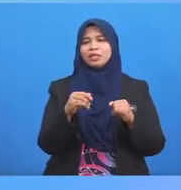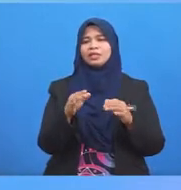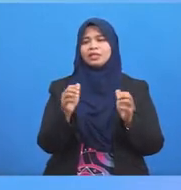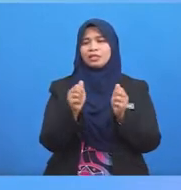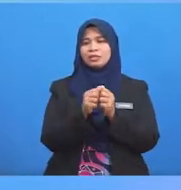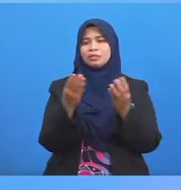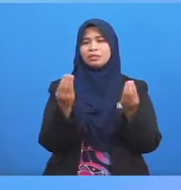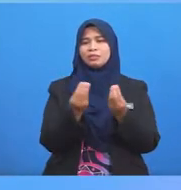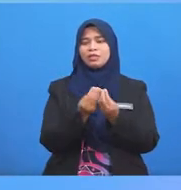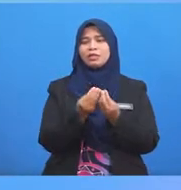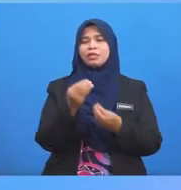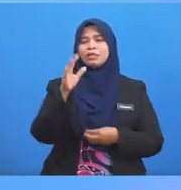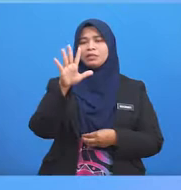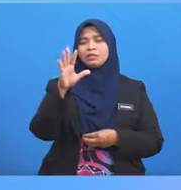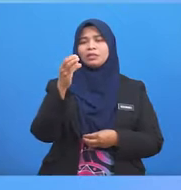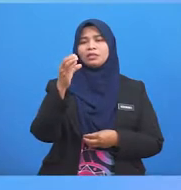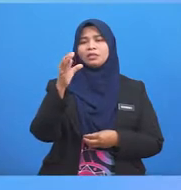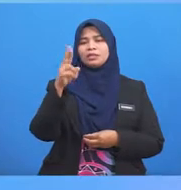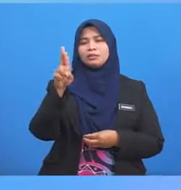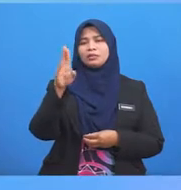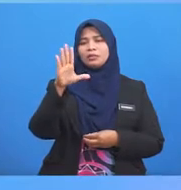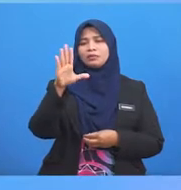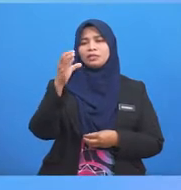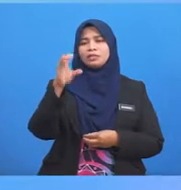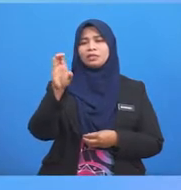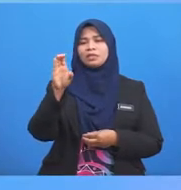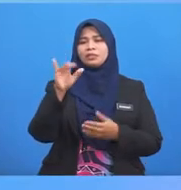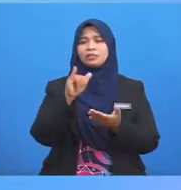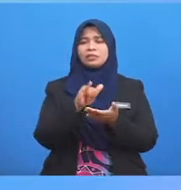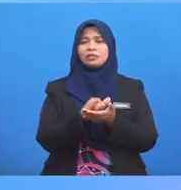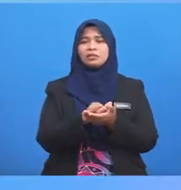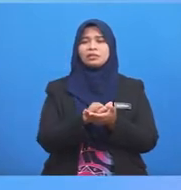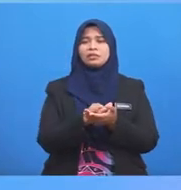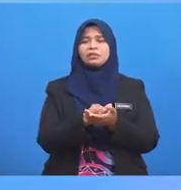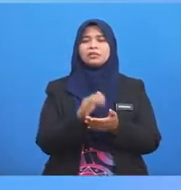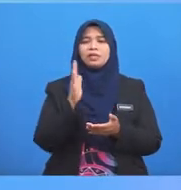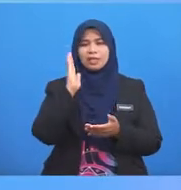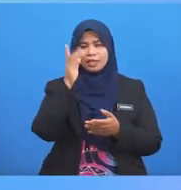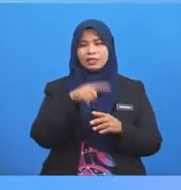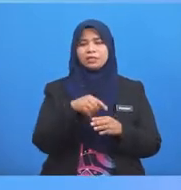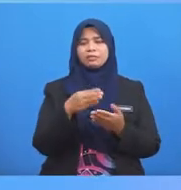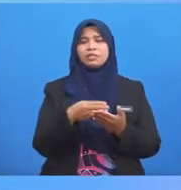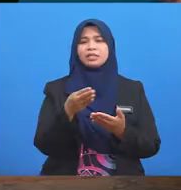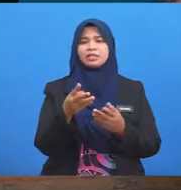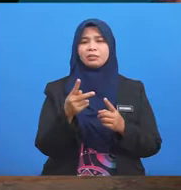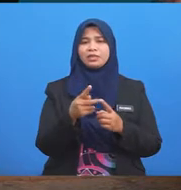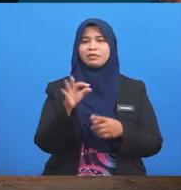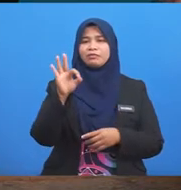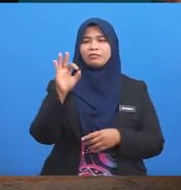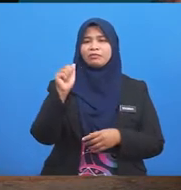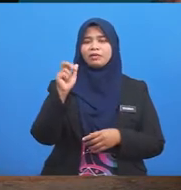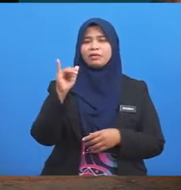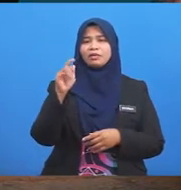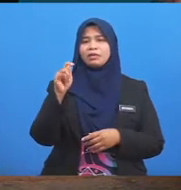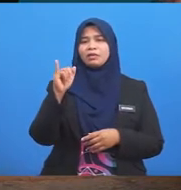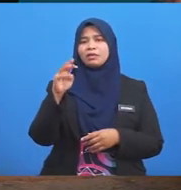RM5,500, maka baki RM500 tadi akan diberikan kepada Fatimah kerana